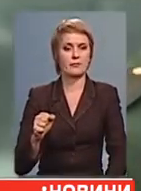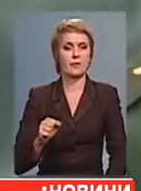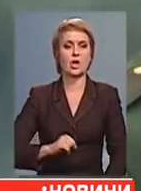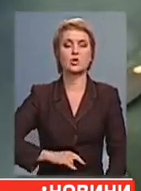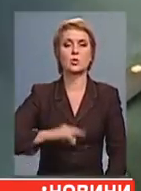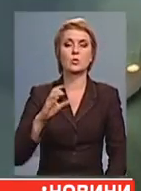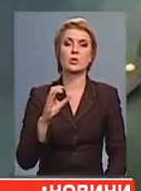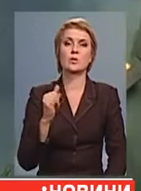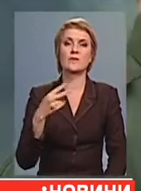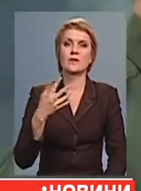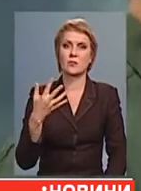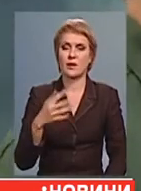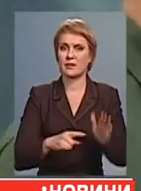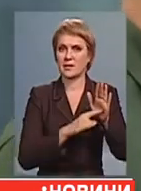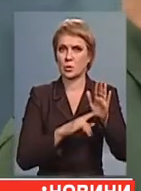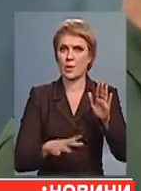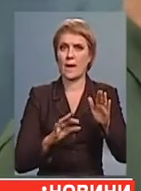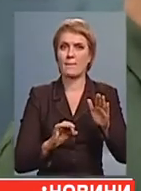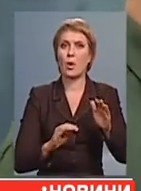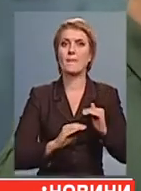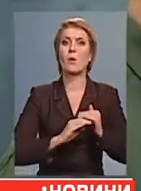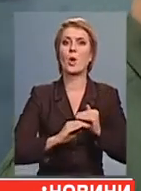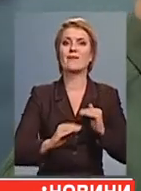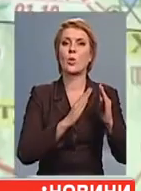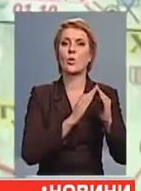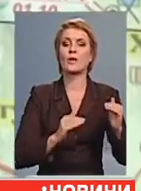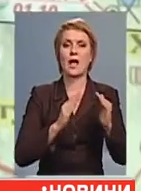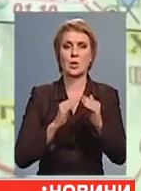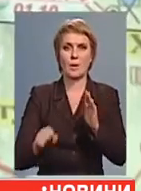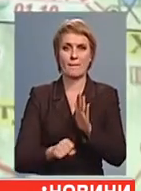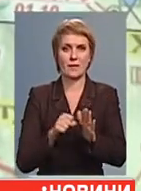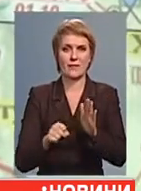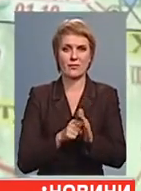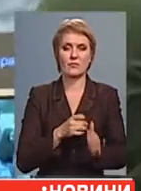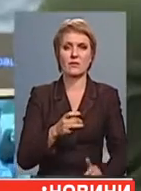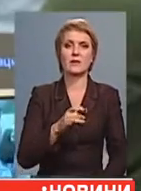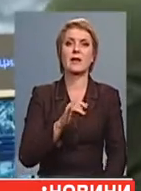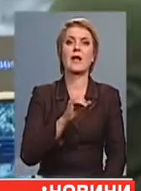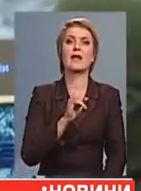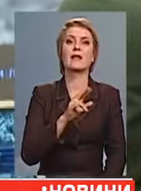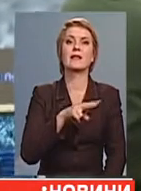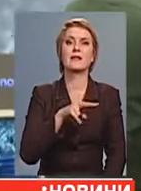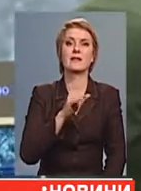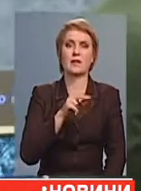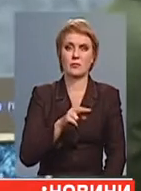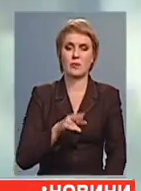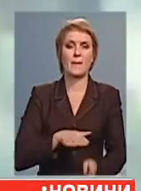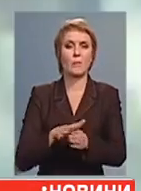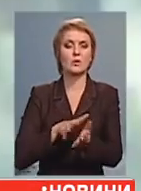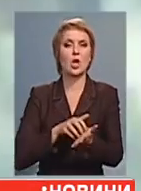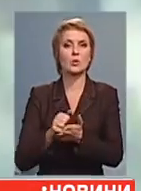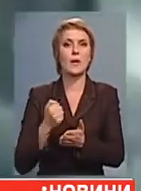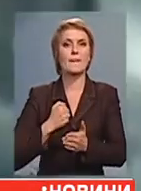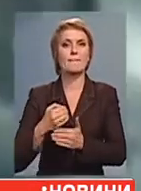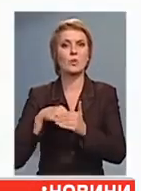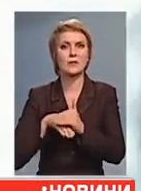Штурмовики Су-25 нанесли удар по полевому лагерю боевиков ИГИЛ в районе Маарет-эн-Нуман, провинция Идлиб. Полностью разрушены бункеры,